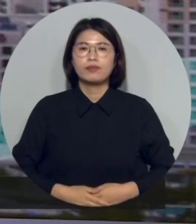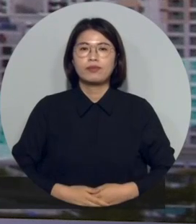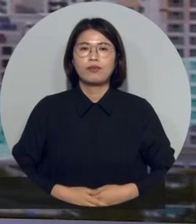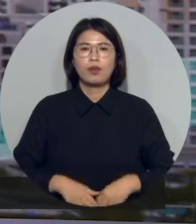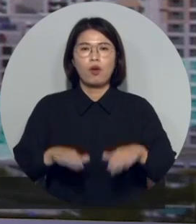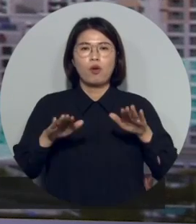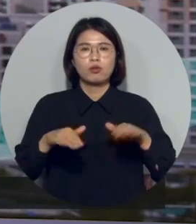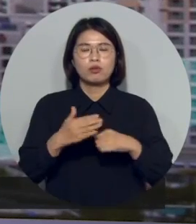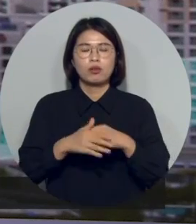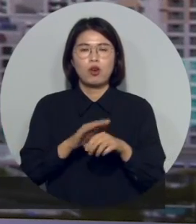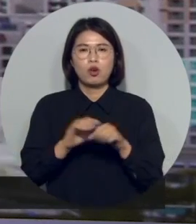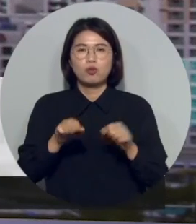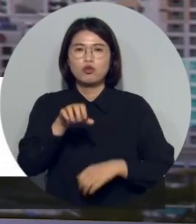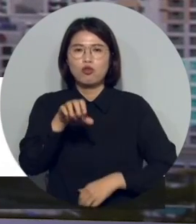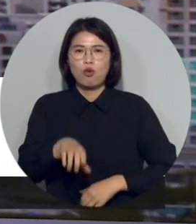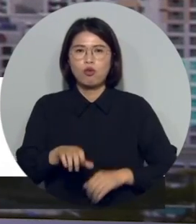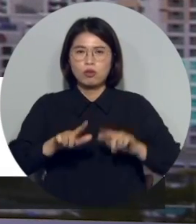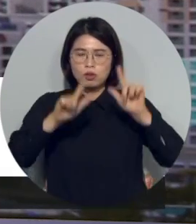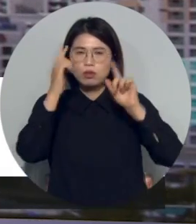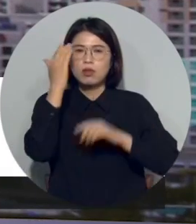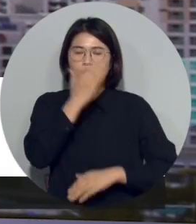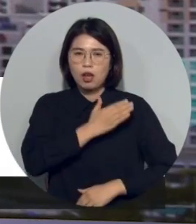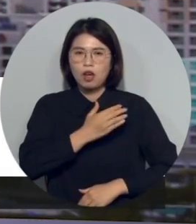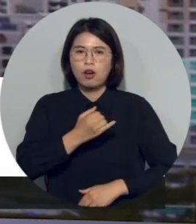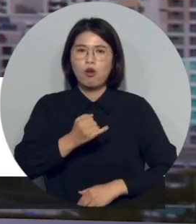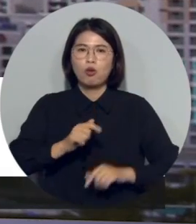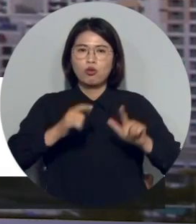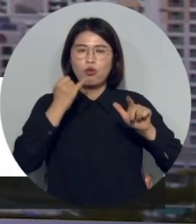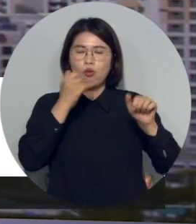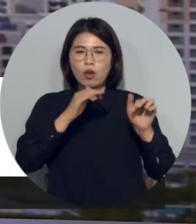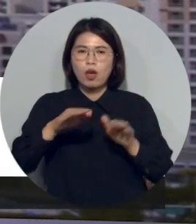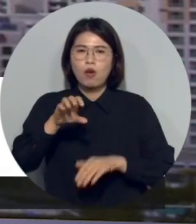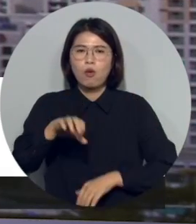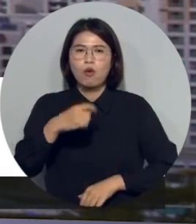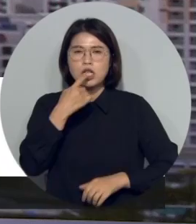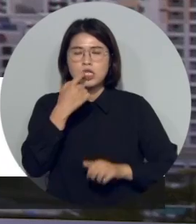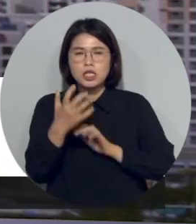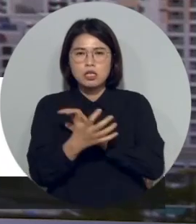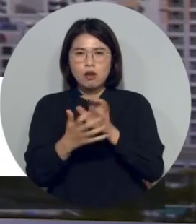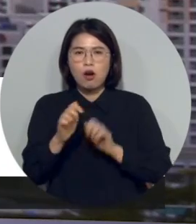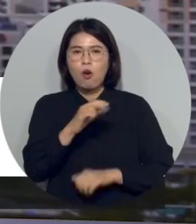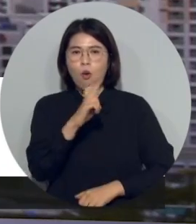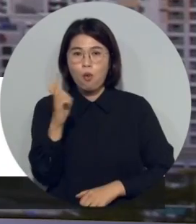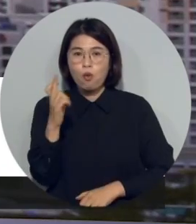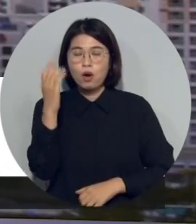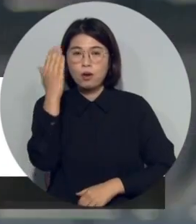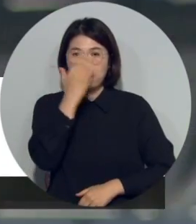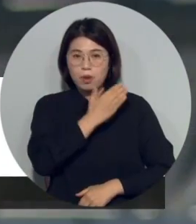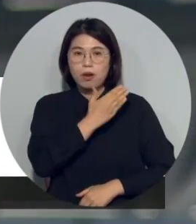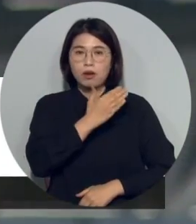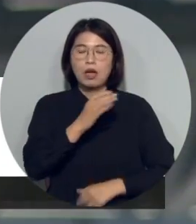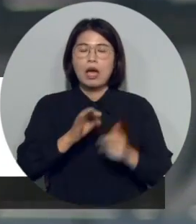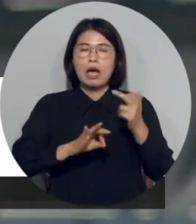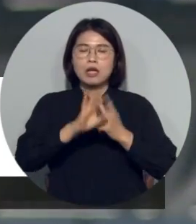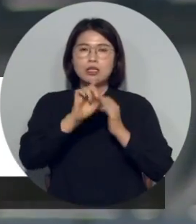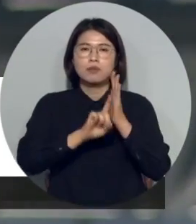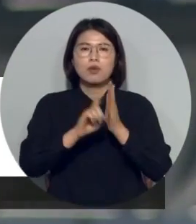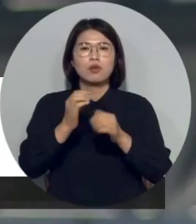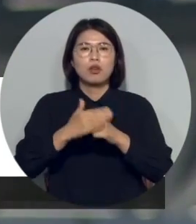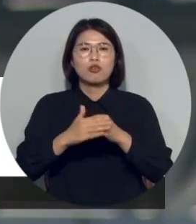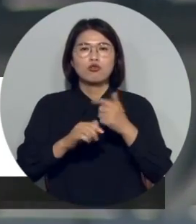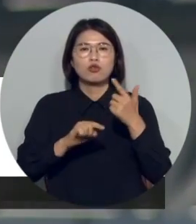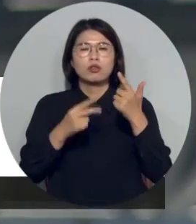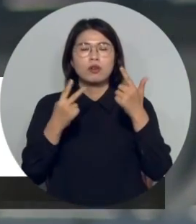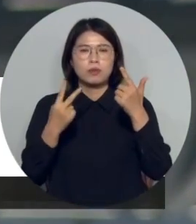오늘 대구와 경북 지역은 대체로 맑겠고 동해안 지역은 흘리다가 오후부터 말 가지겠습니다 아침 최저기온은 대구